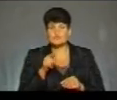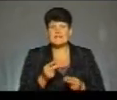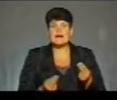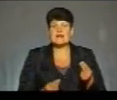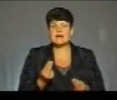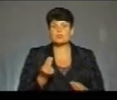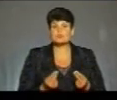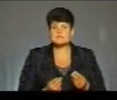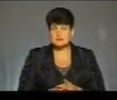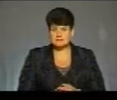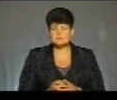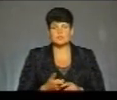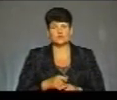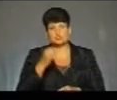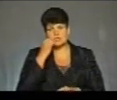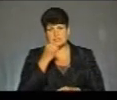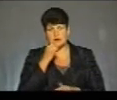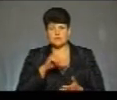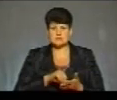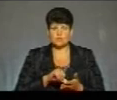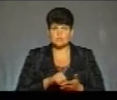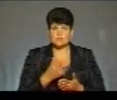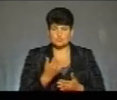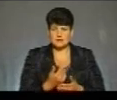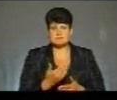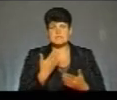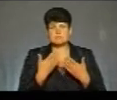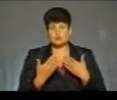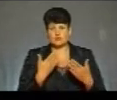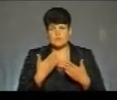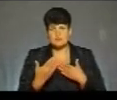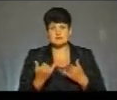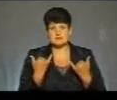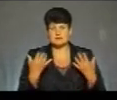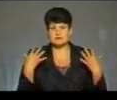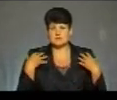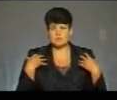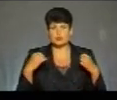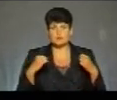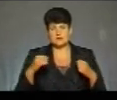граються. Тож я дякую вам за участь у нашому ефірі. Нагадаю, що ми спілкувалися з начальницею обласного